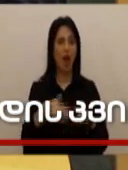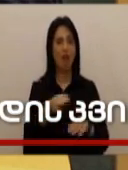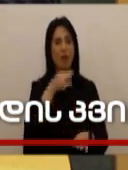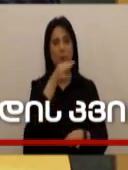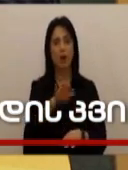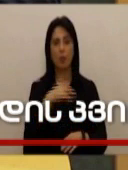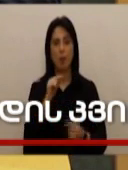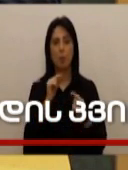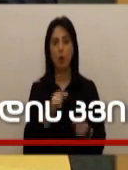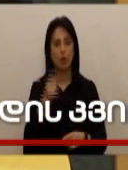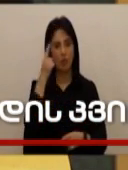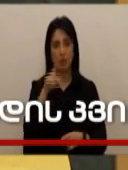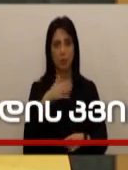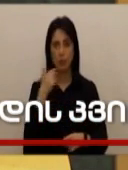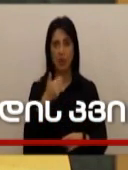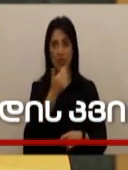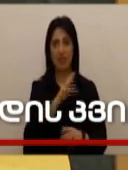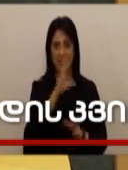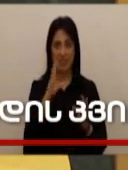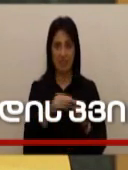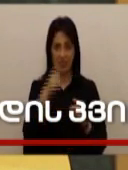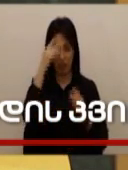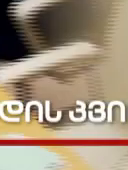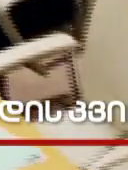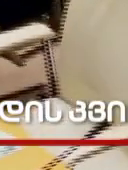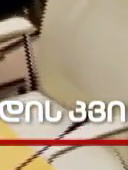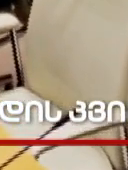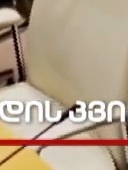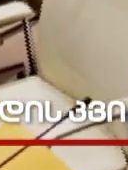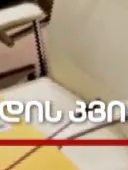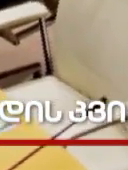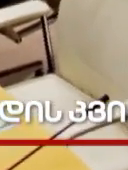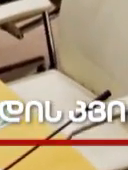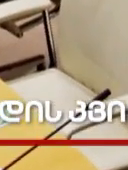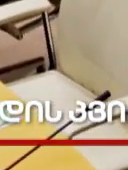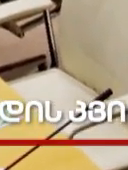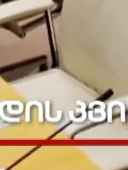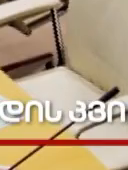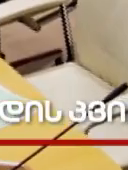reacție pe proteste, iar gamegonie. Cu ești aici, tu ce am ocarit, visem să hurebit.